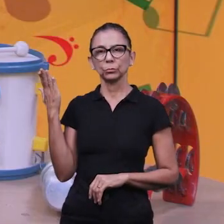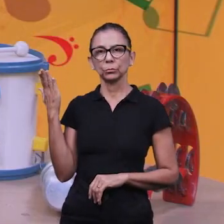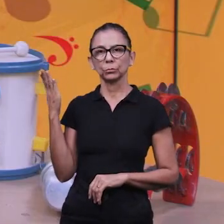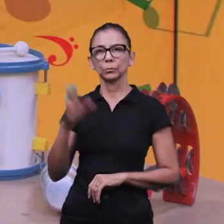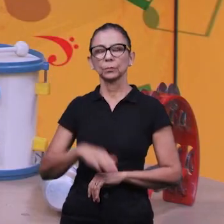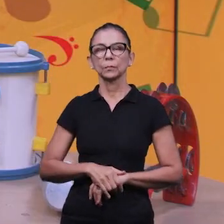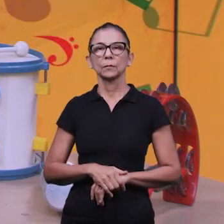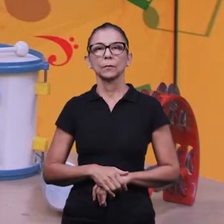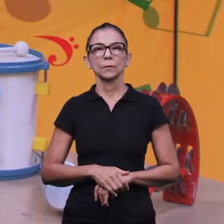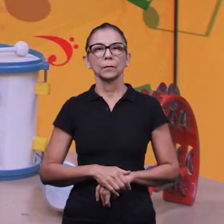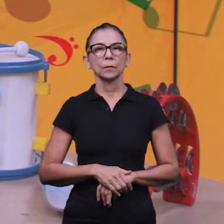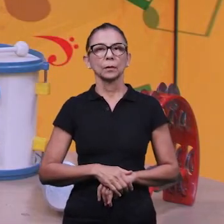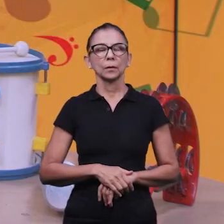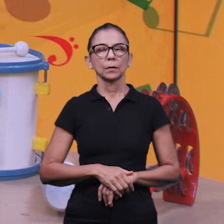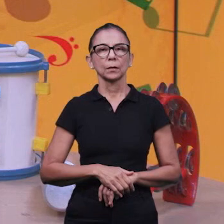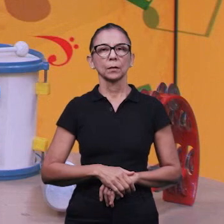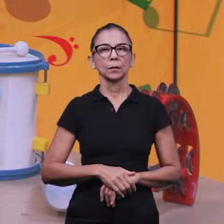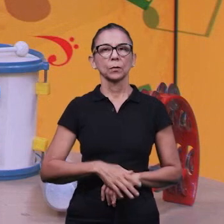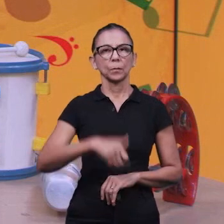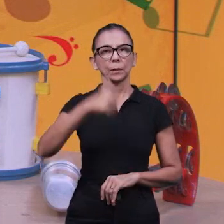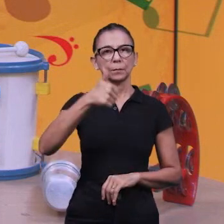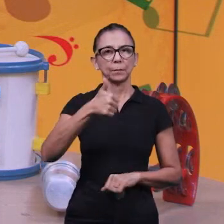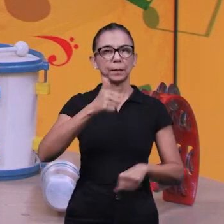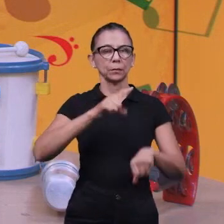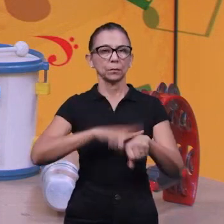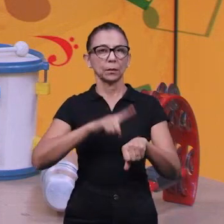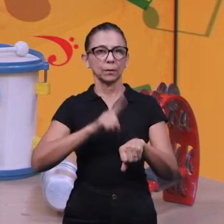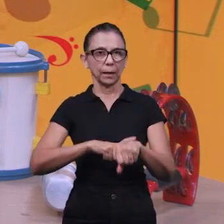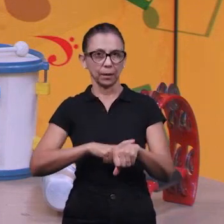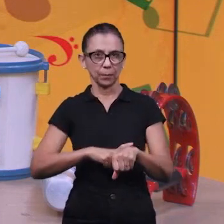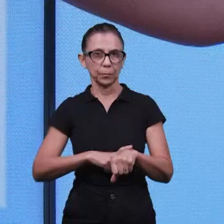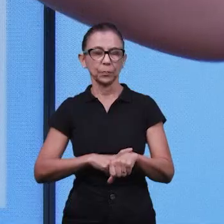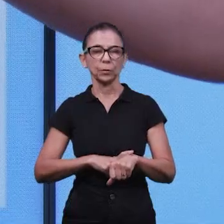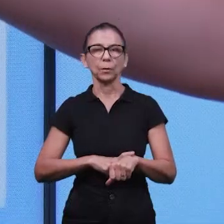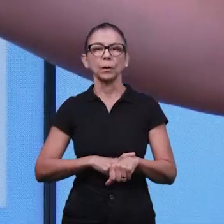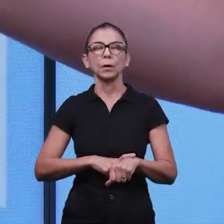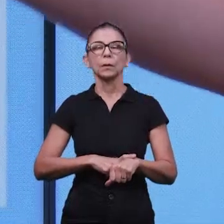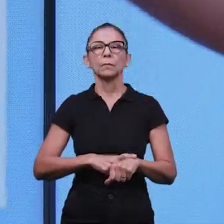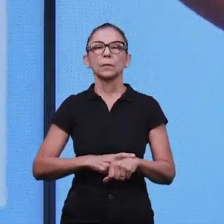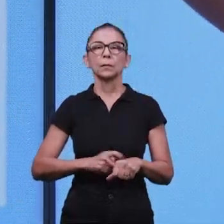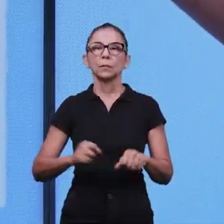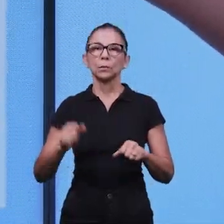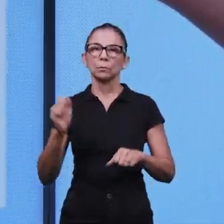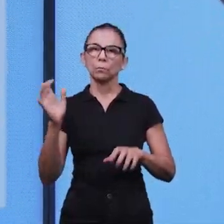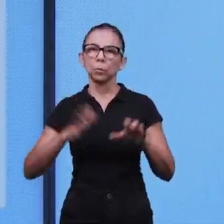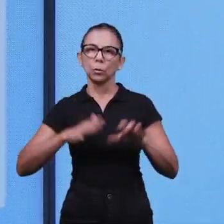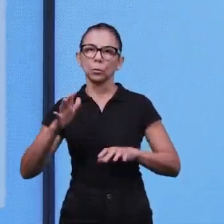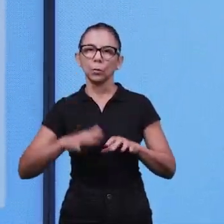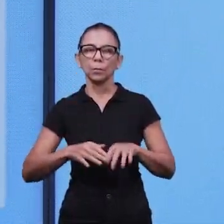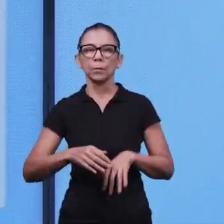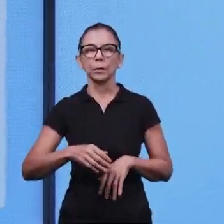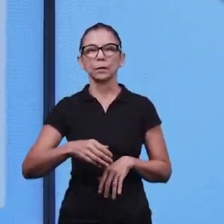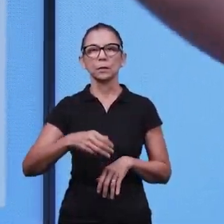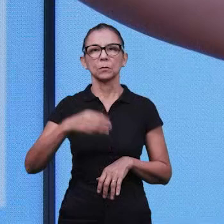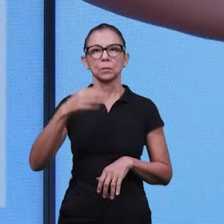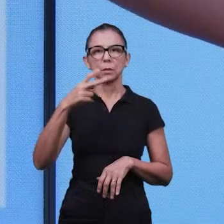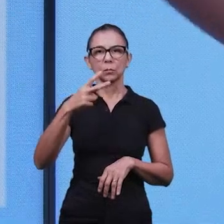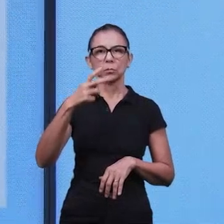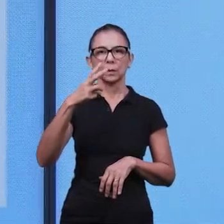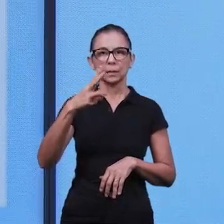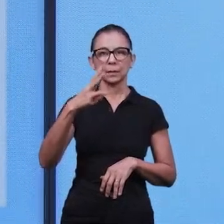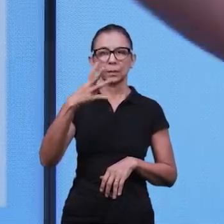Regardez, le premier temps, nous allons jouer. Mais au deuxième, troisième et